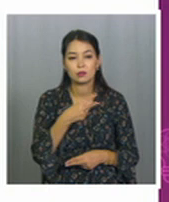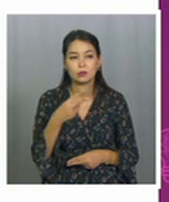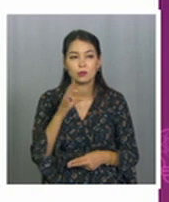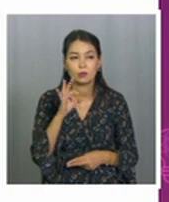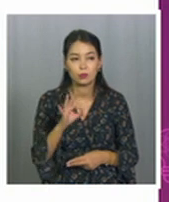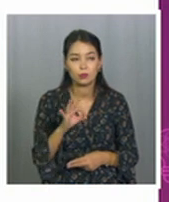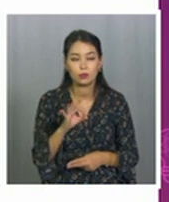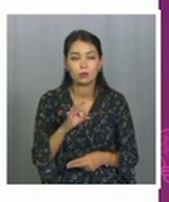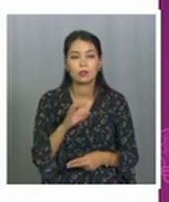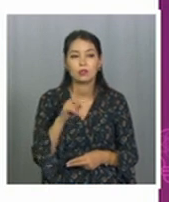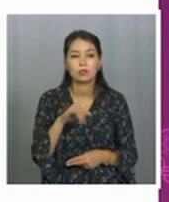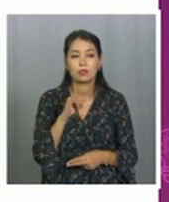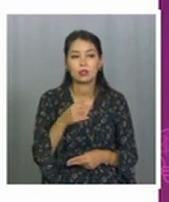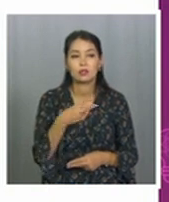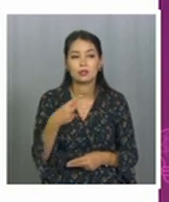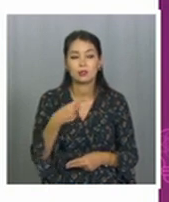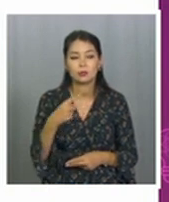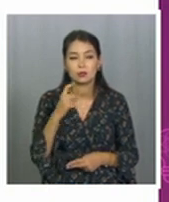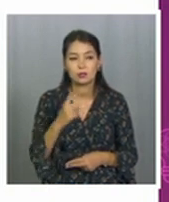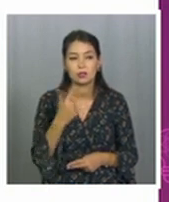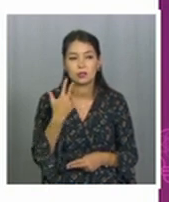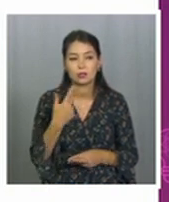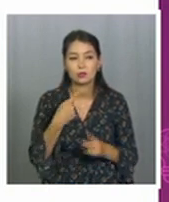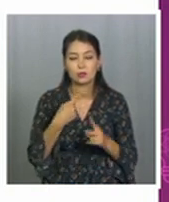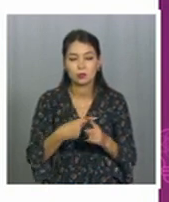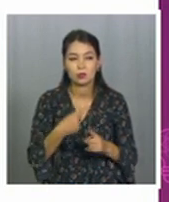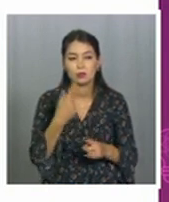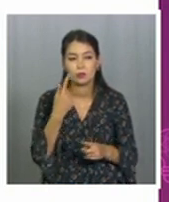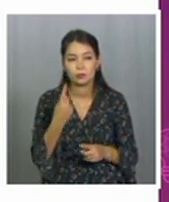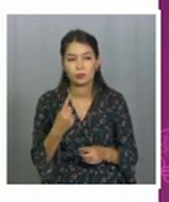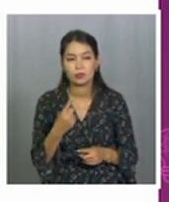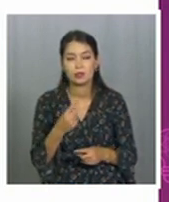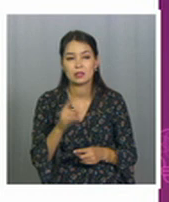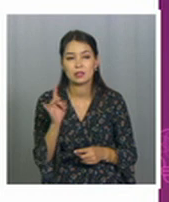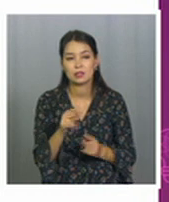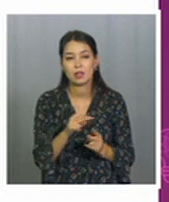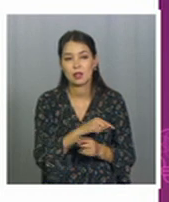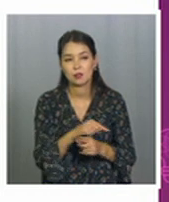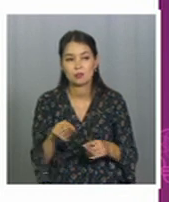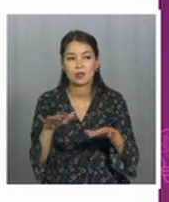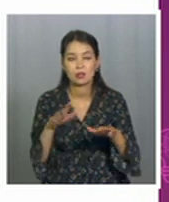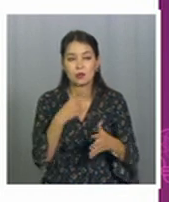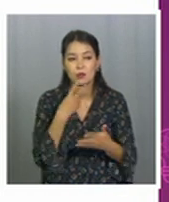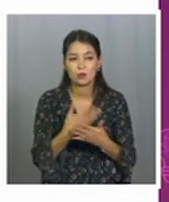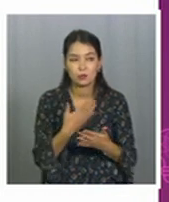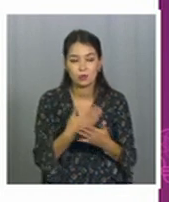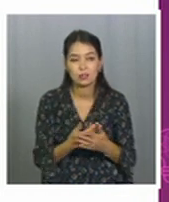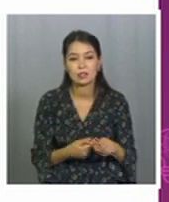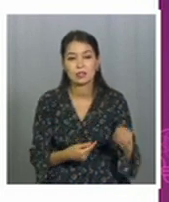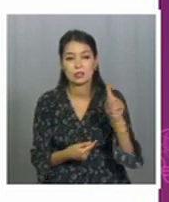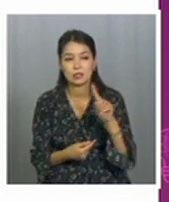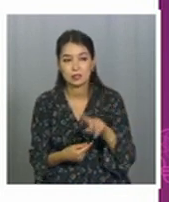0 және Y тең минус X-тің 3 дәрежесі қосылған 1 сызықтарымен шектелген қисық